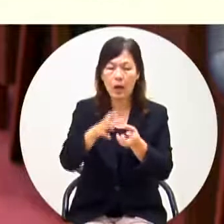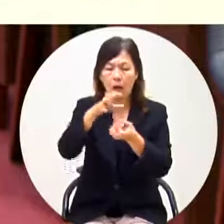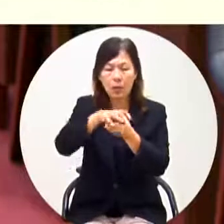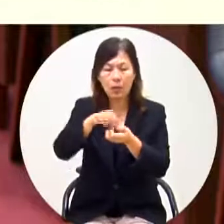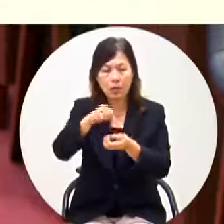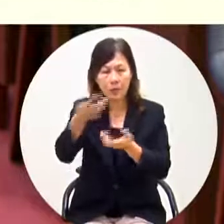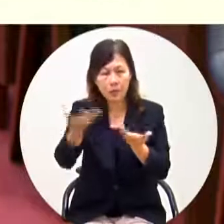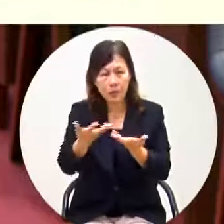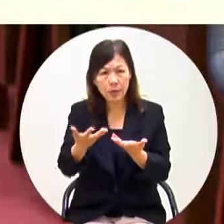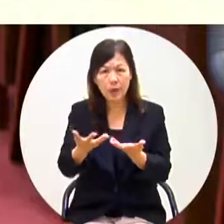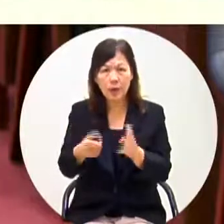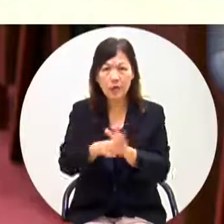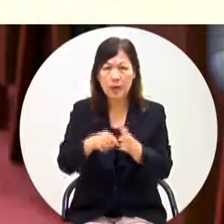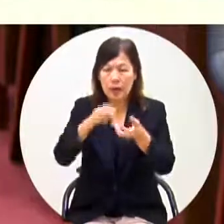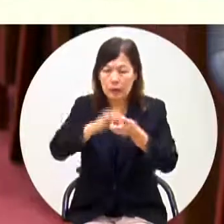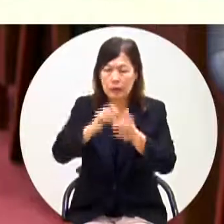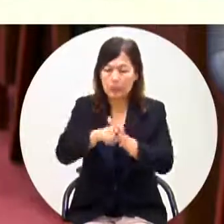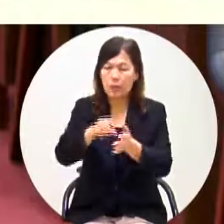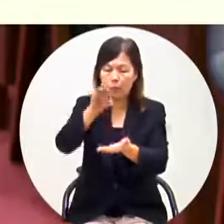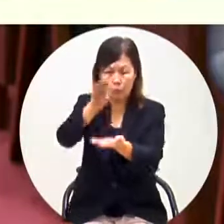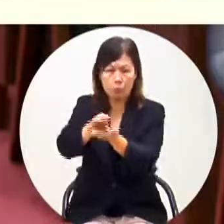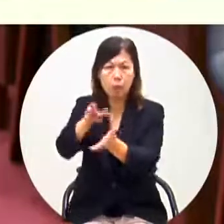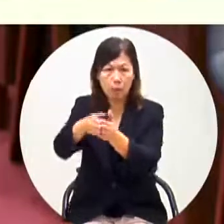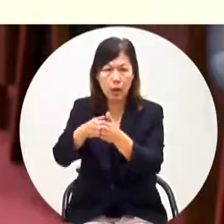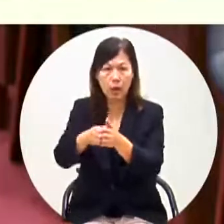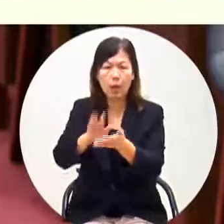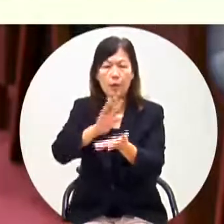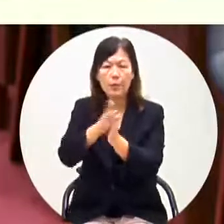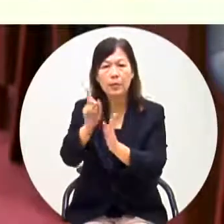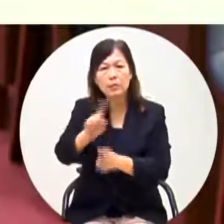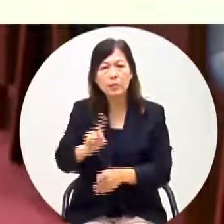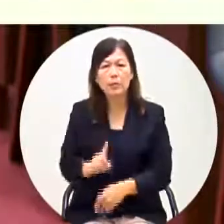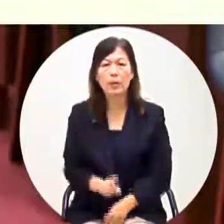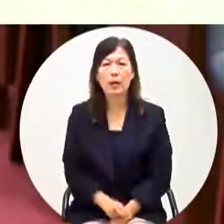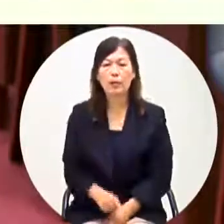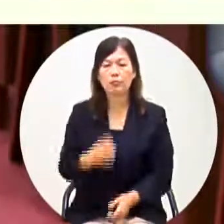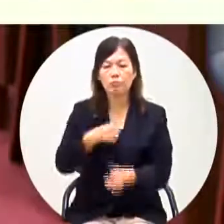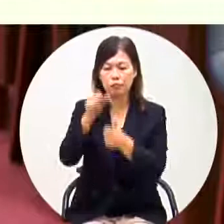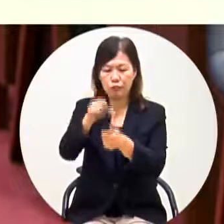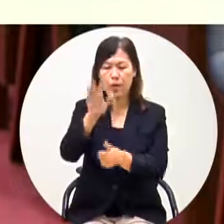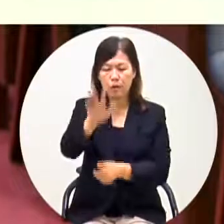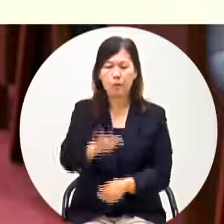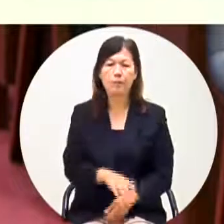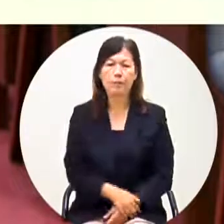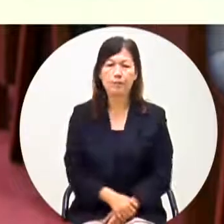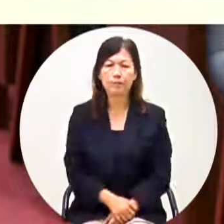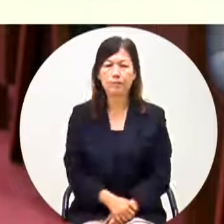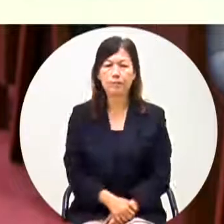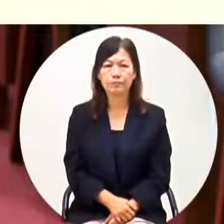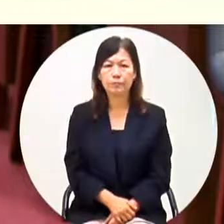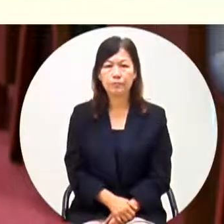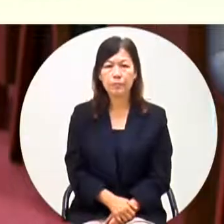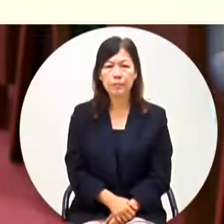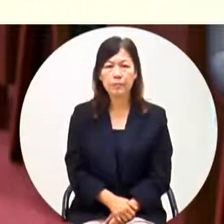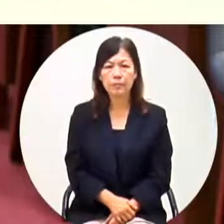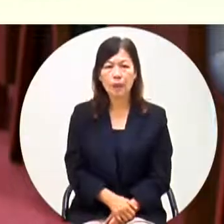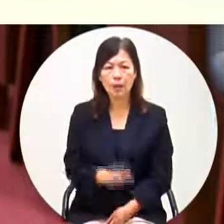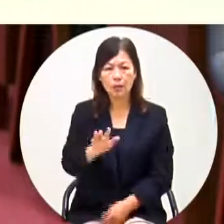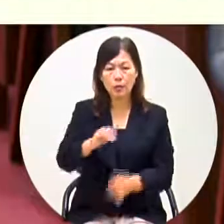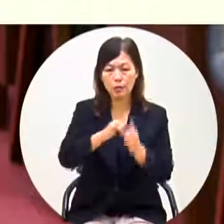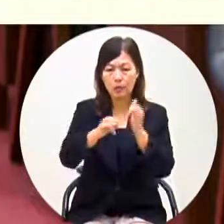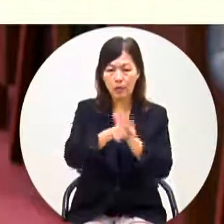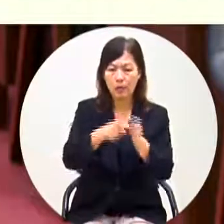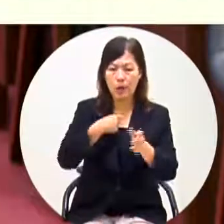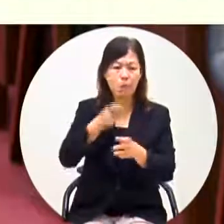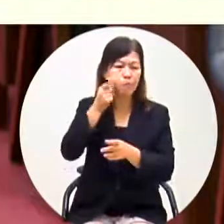车来，结果就怎么样？就被开单。有些民众一个月接到两三张罚单